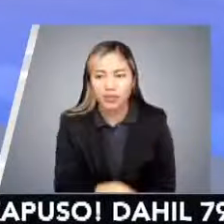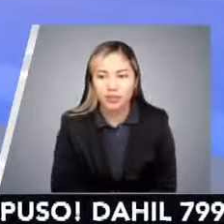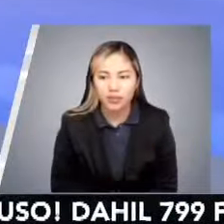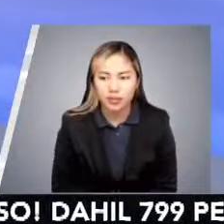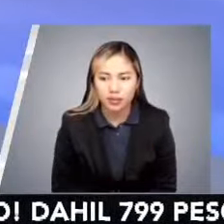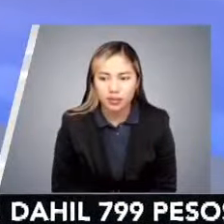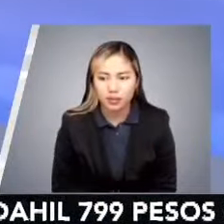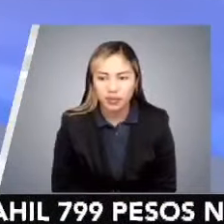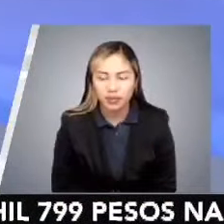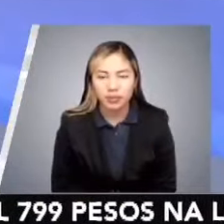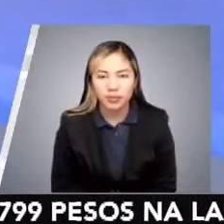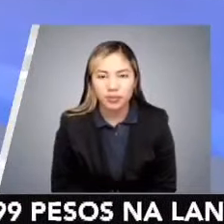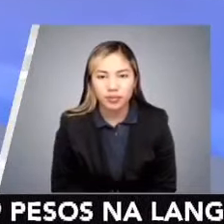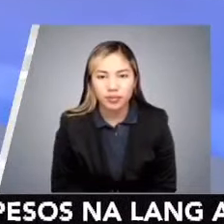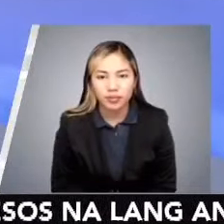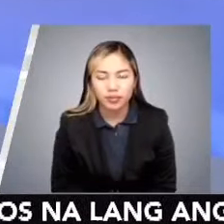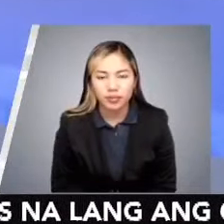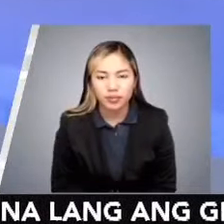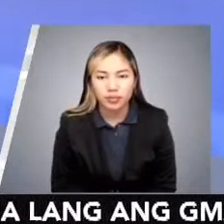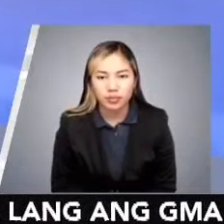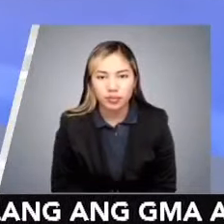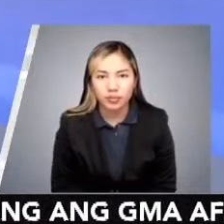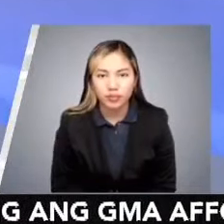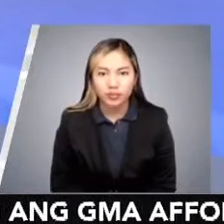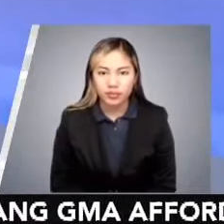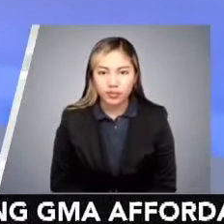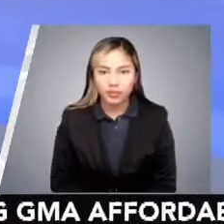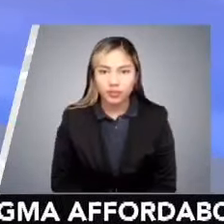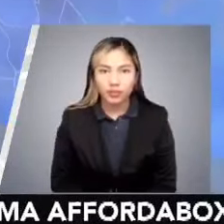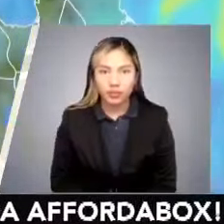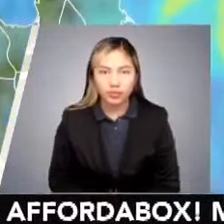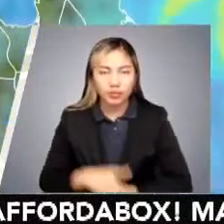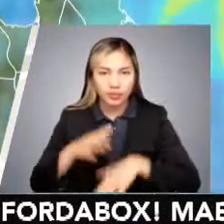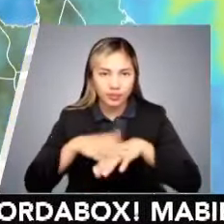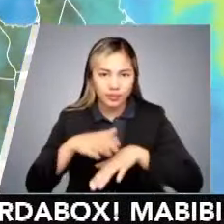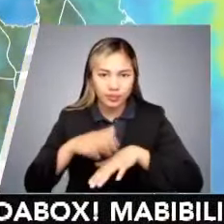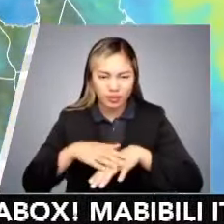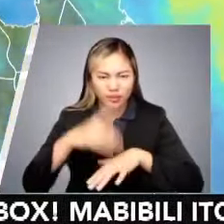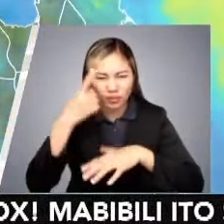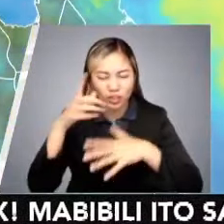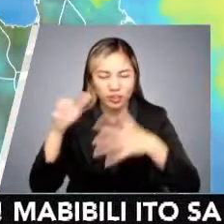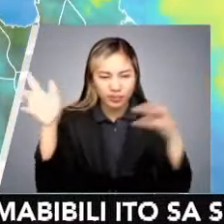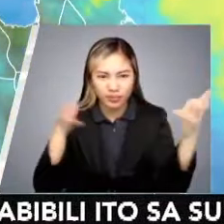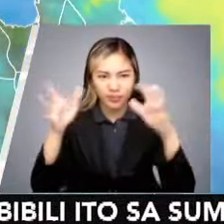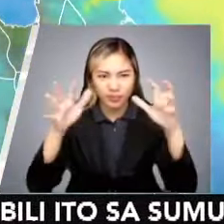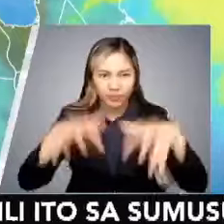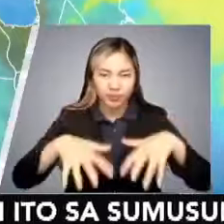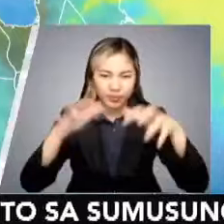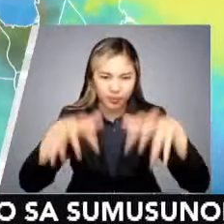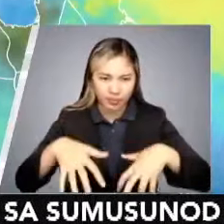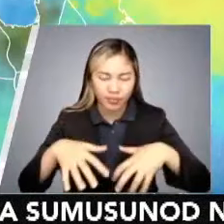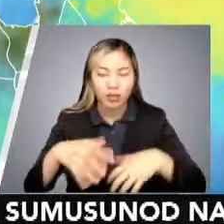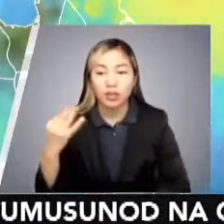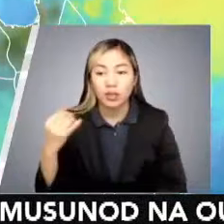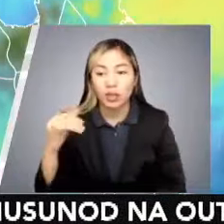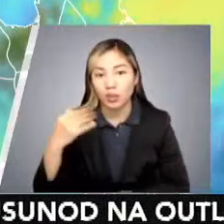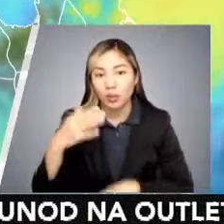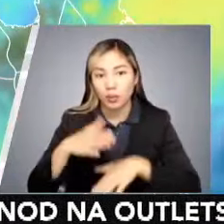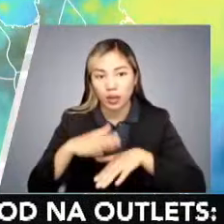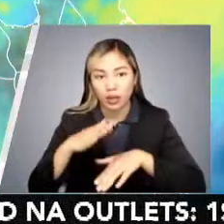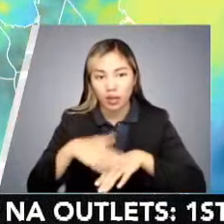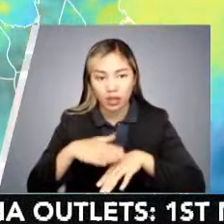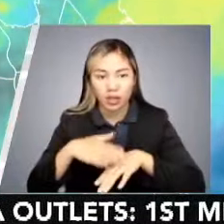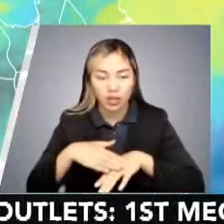Nakataas ngayon ang iba't ibang babala ng malalakas na ulan. Ayon sa pag-asa, isinailalim sa yellow rainfall warning at